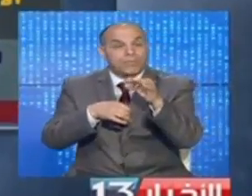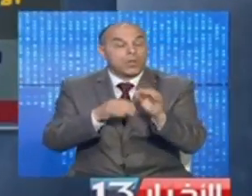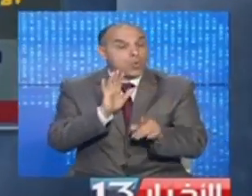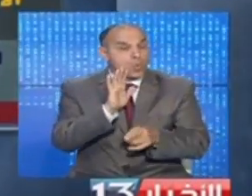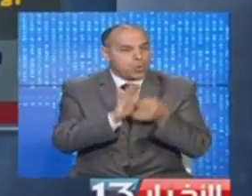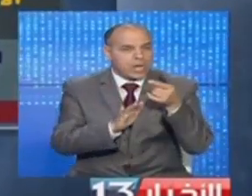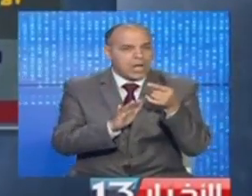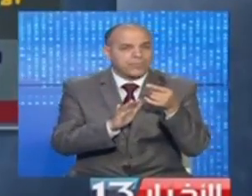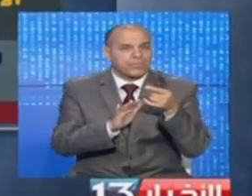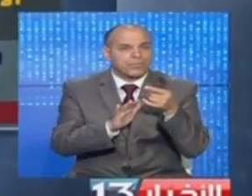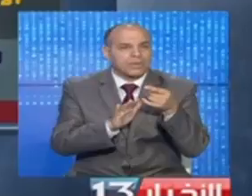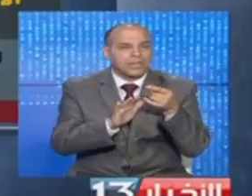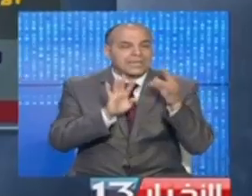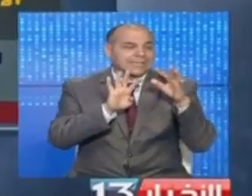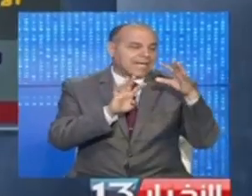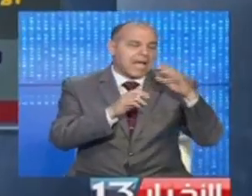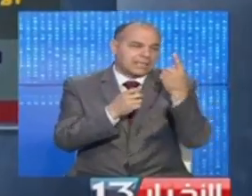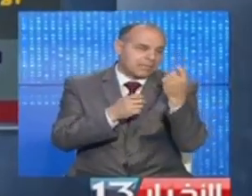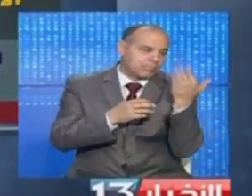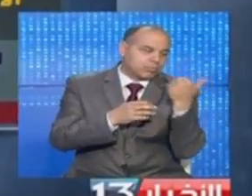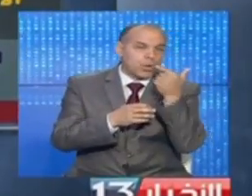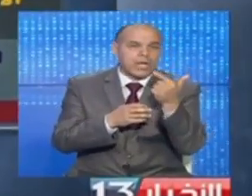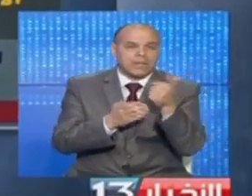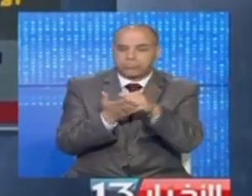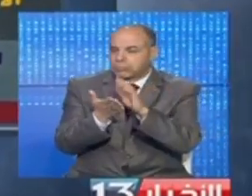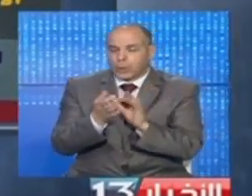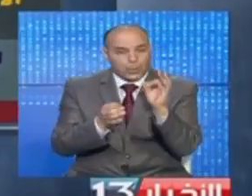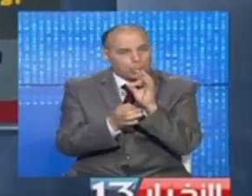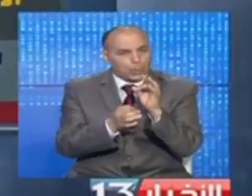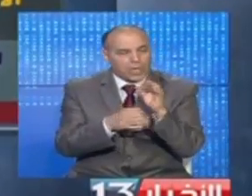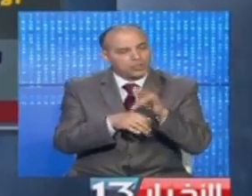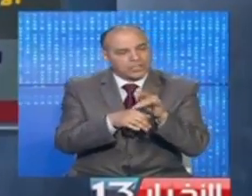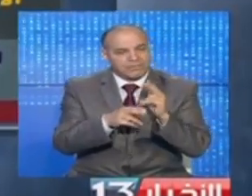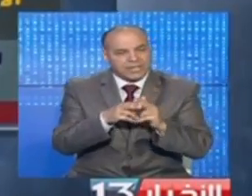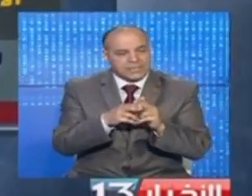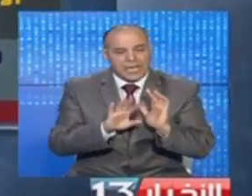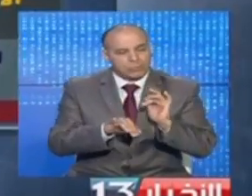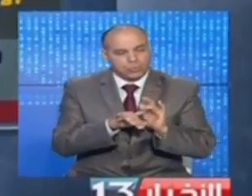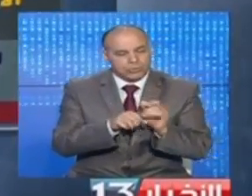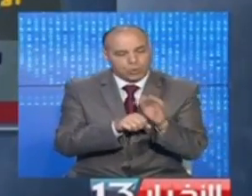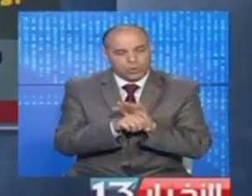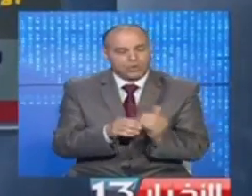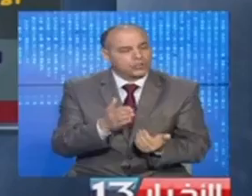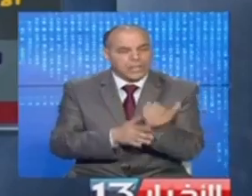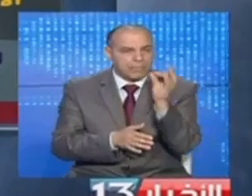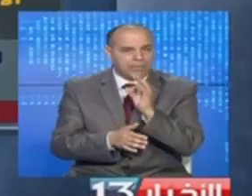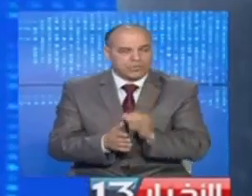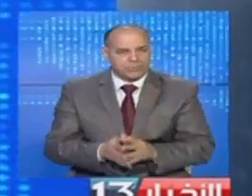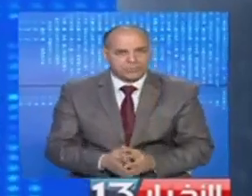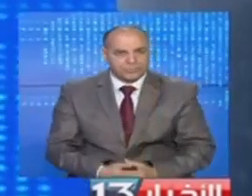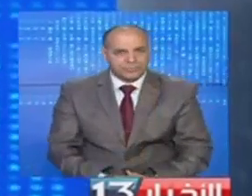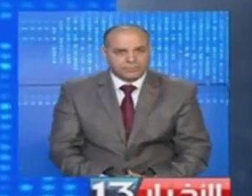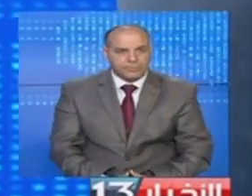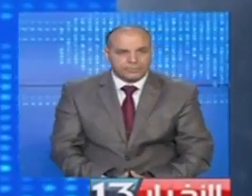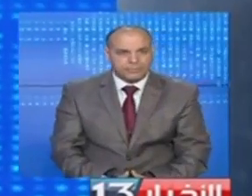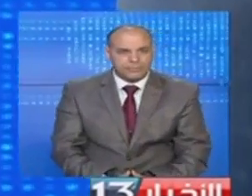الأولى منذ 9 أيام كاملة لم تسجل فيها الجهة أي إصابة جديدة.